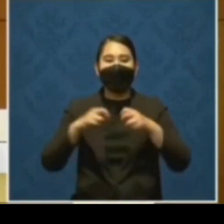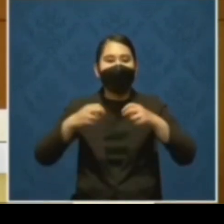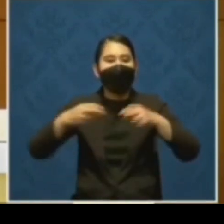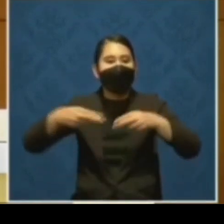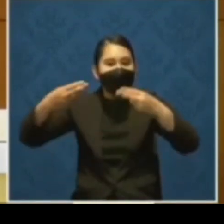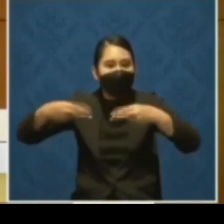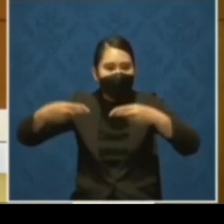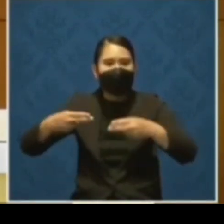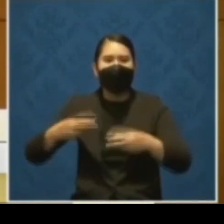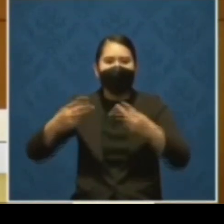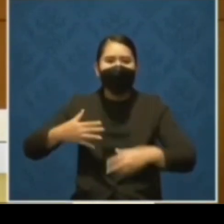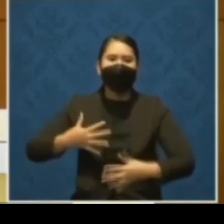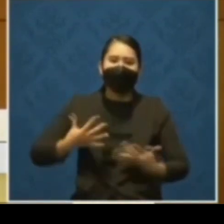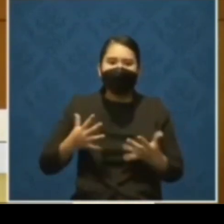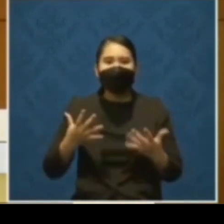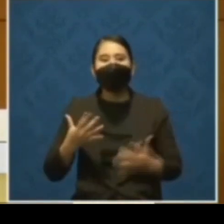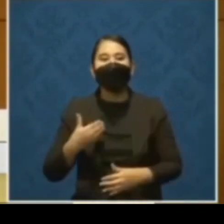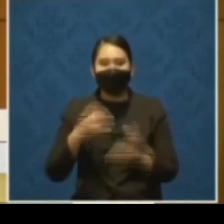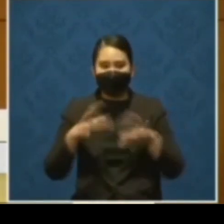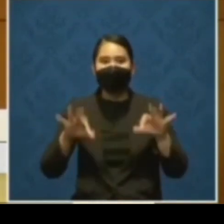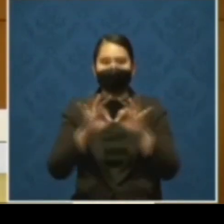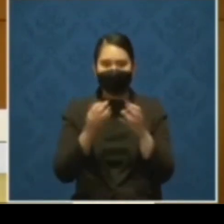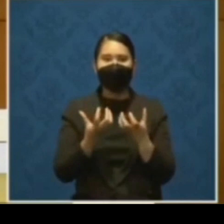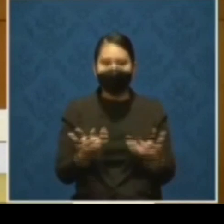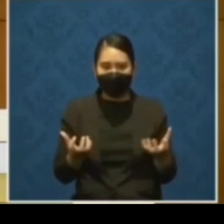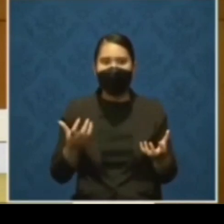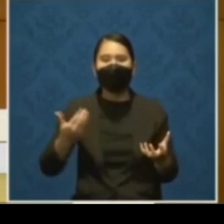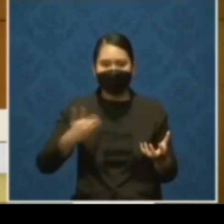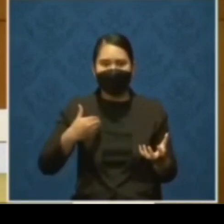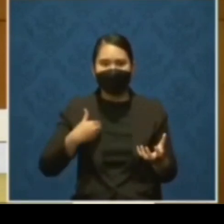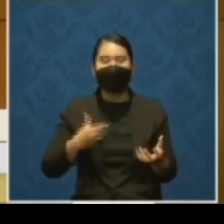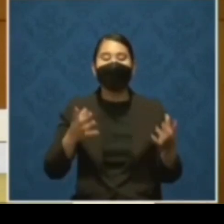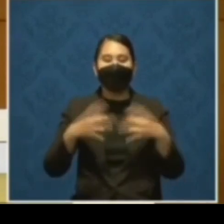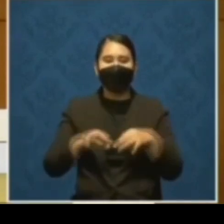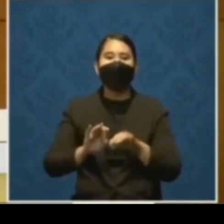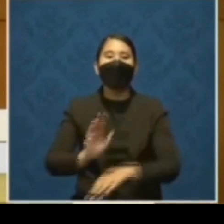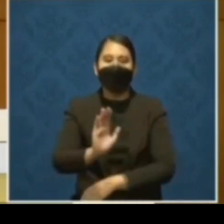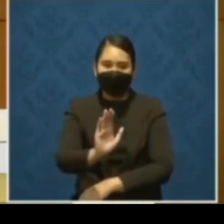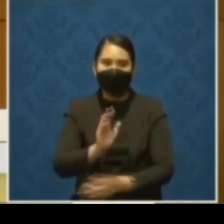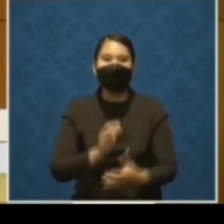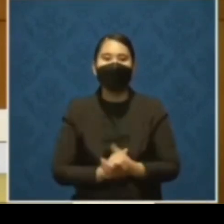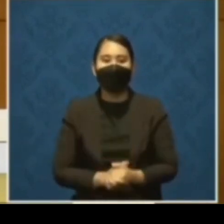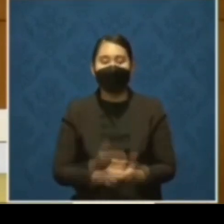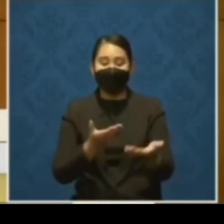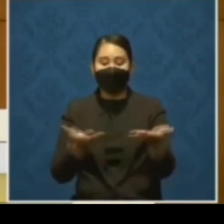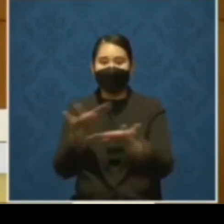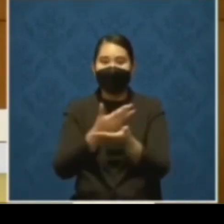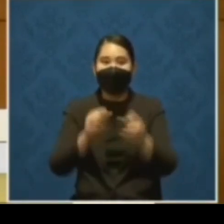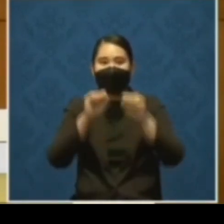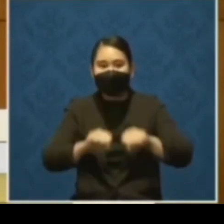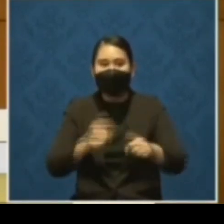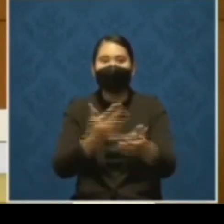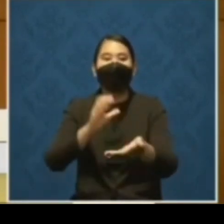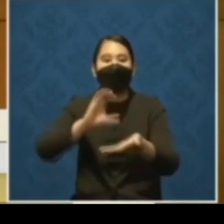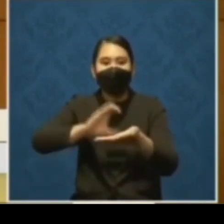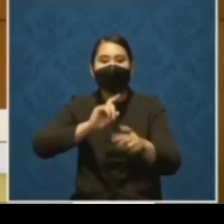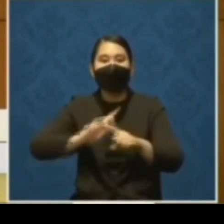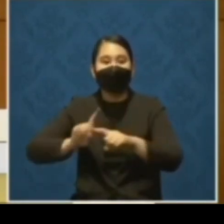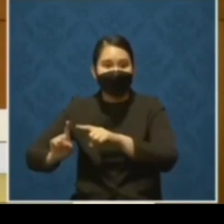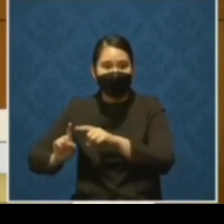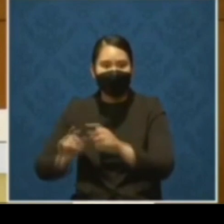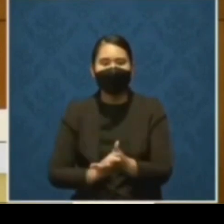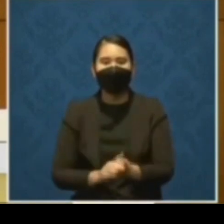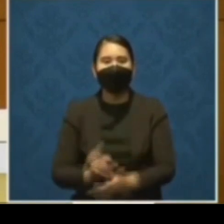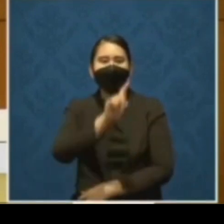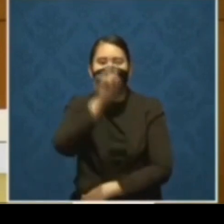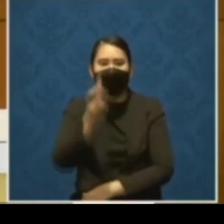ลบหรือไม่ลบไม่รู้ละแต่มันก็ต้องมีศักยภาพตรงนี้ไว้นะครับแต่ก็ขึ้นอยู่กับพวกท่านในเรื่องของการพิจารณาเรื่องกรอบงบประมาณนะครับในเรื่องที่สงสัย